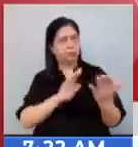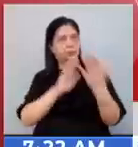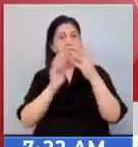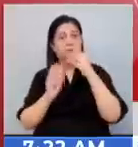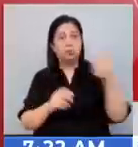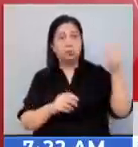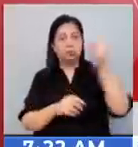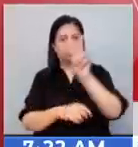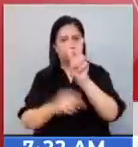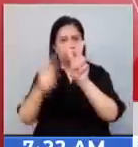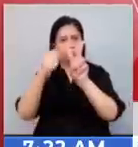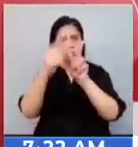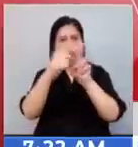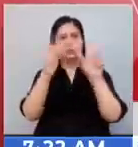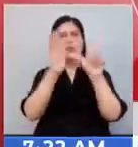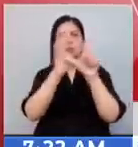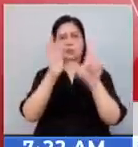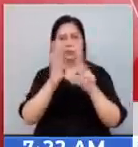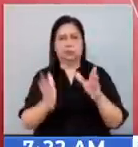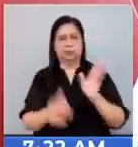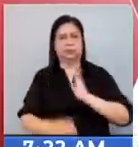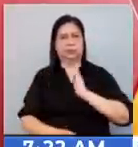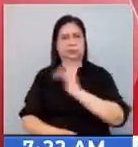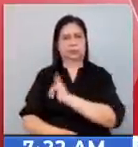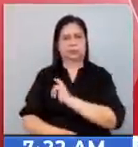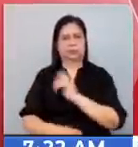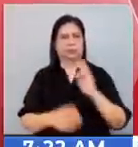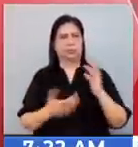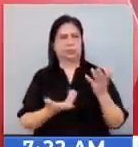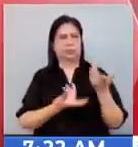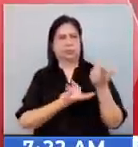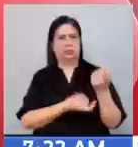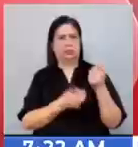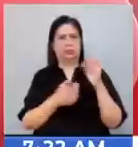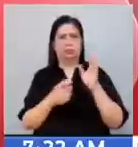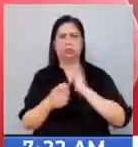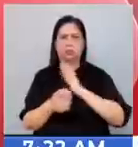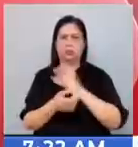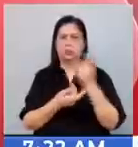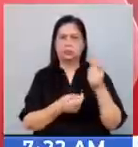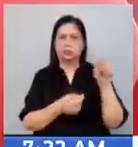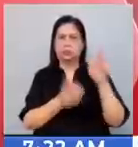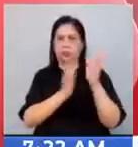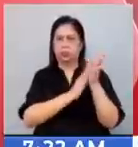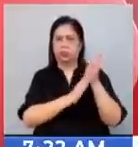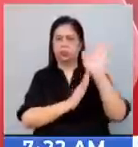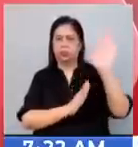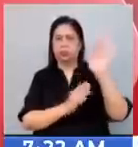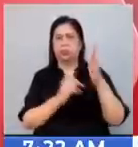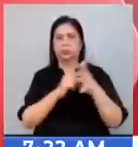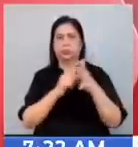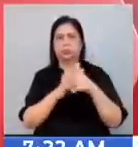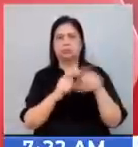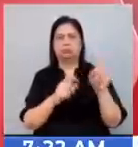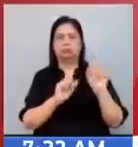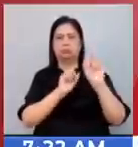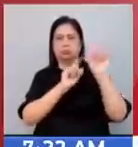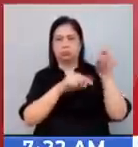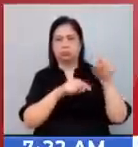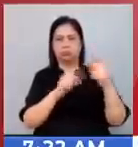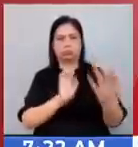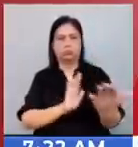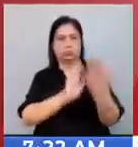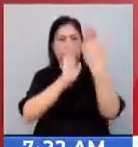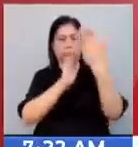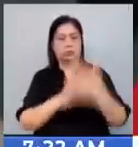Board of Trustees at ng may-ari ng school. Okay. So, pagdating po nila doon, tuloy-tuloy po sila,